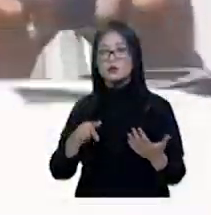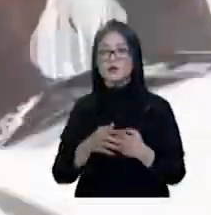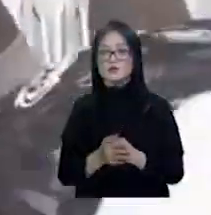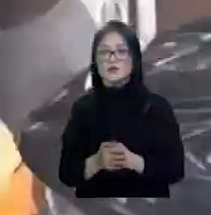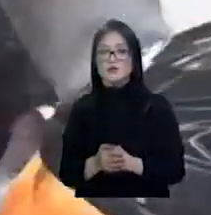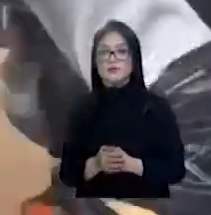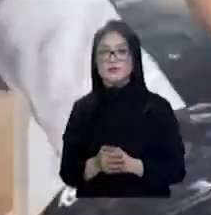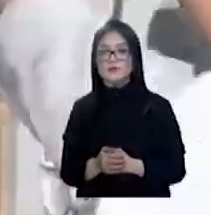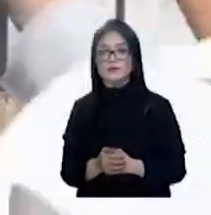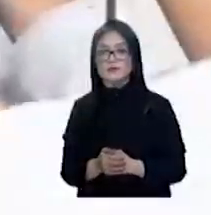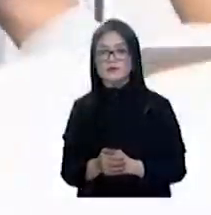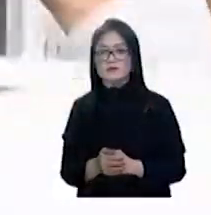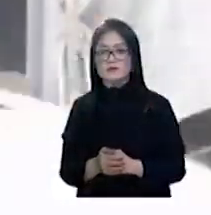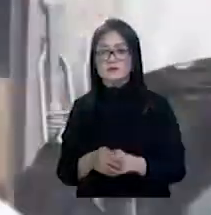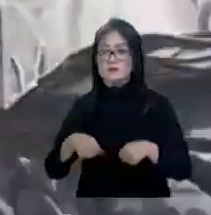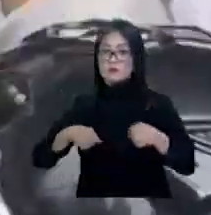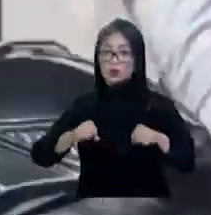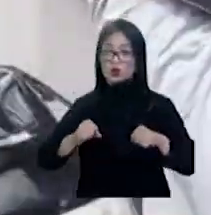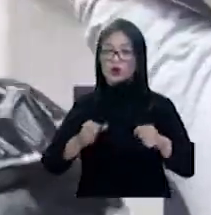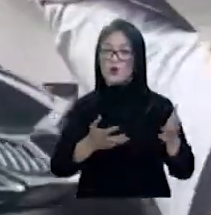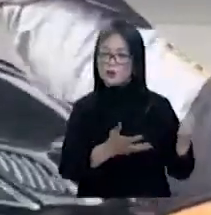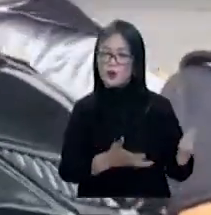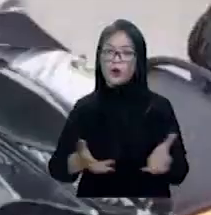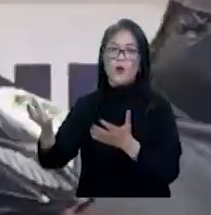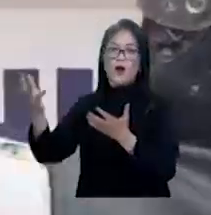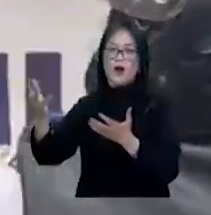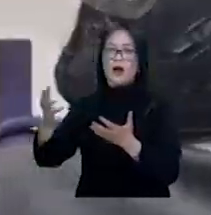Puluhan sepeda motor langsung dibawa ke kantor Sudin Perhubungan untuk